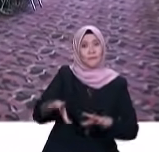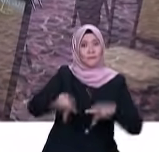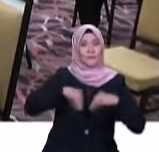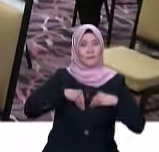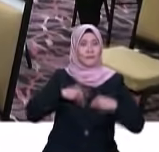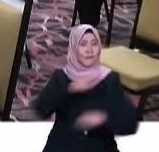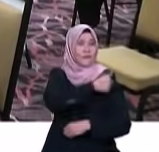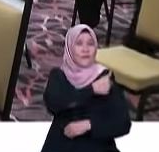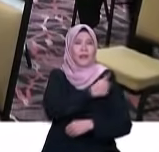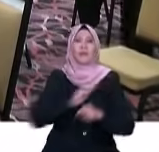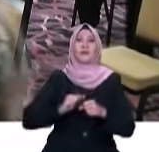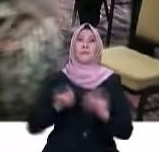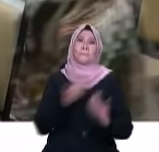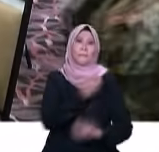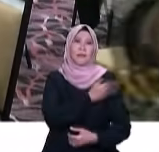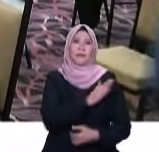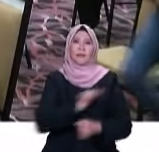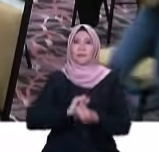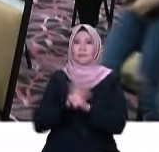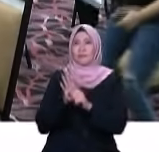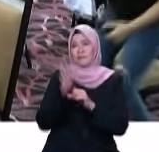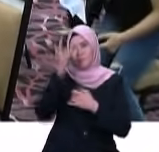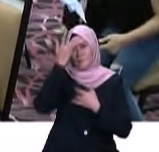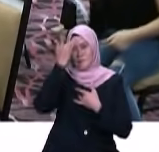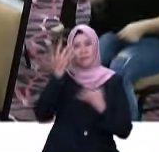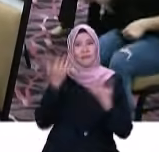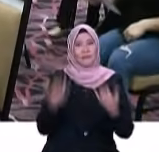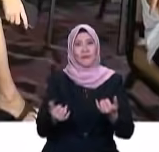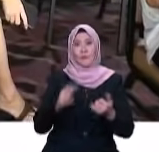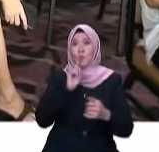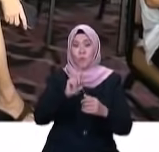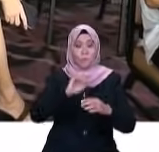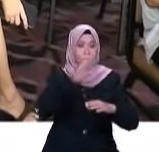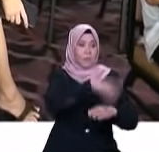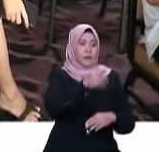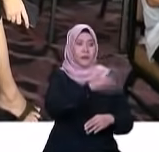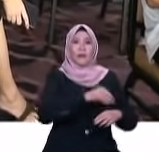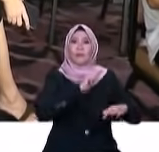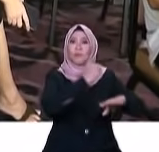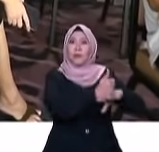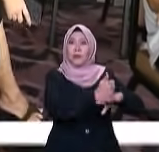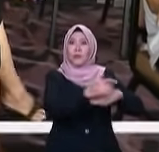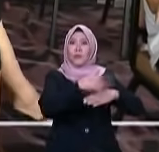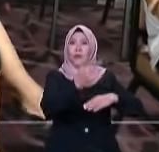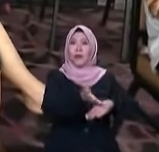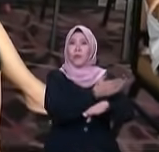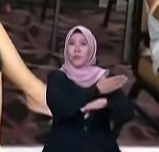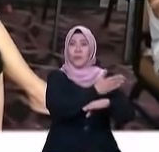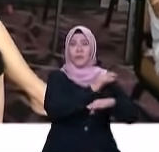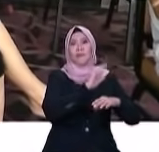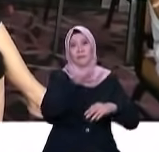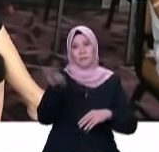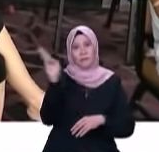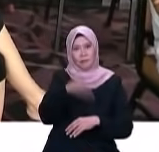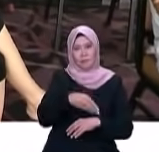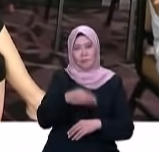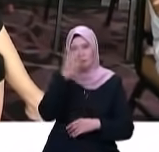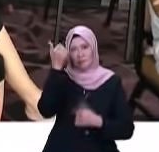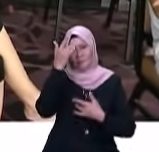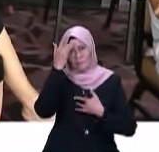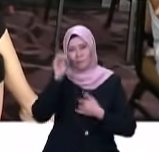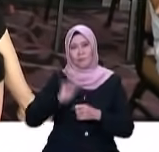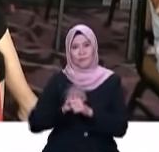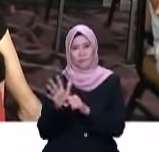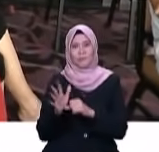pesakit COVID-19 yang terpaksa membatalkan janji temu asal. Ada apply. Tapi